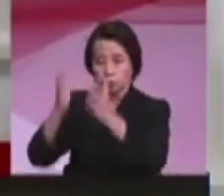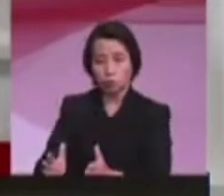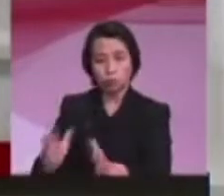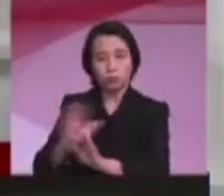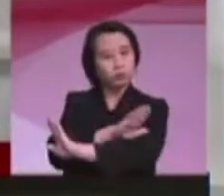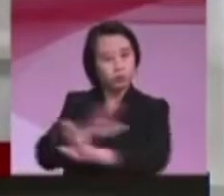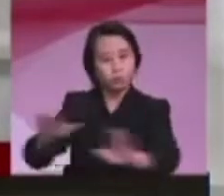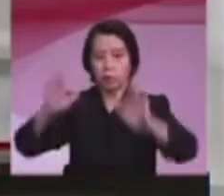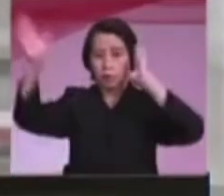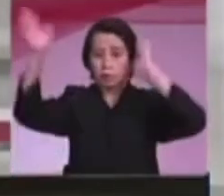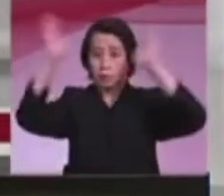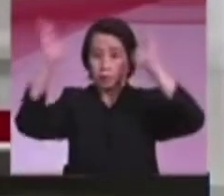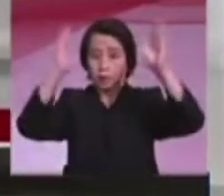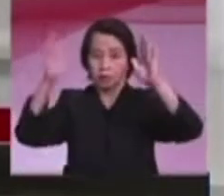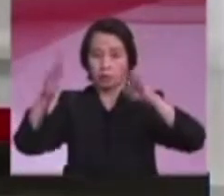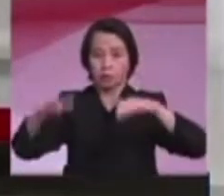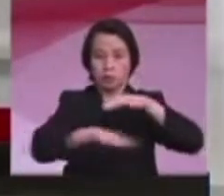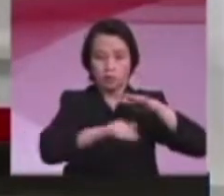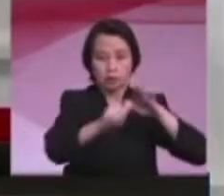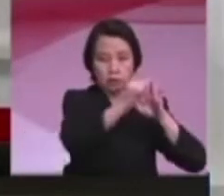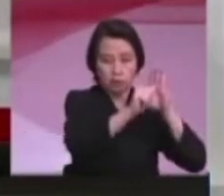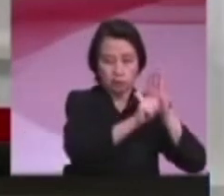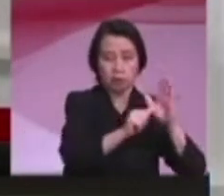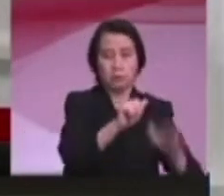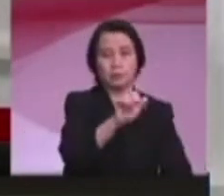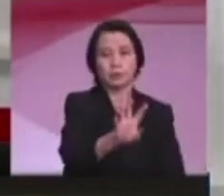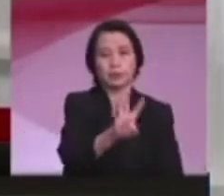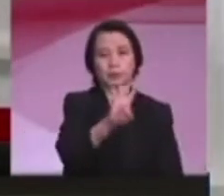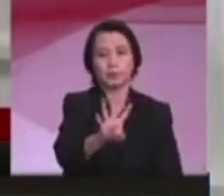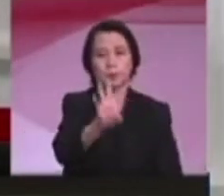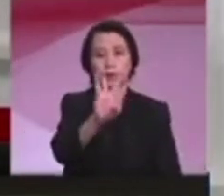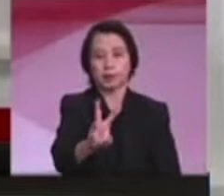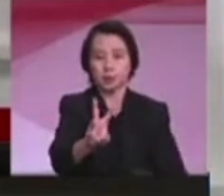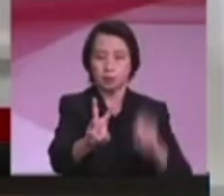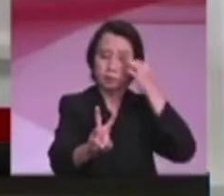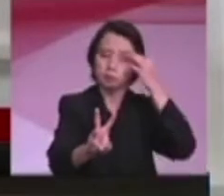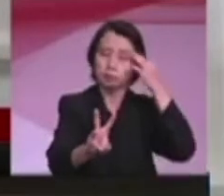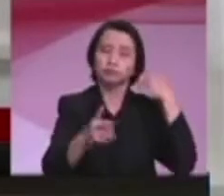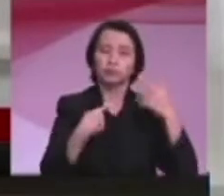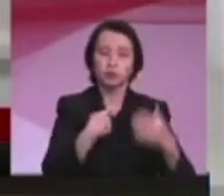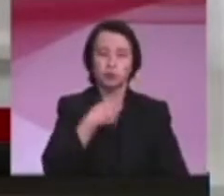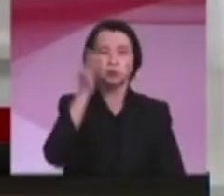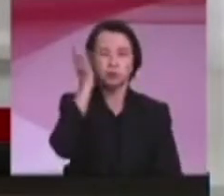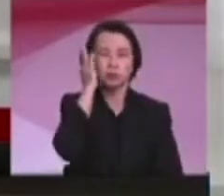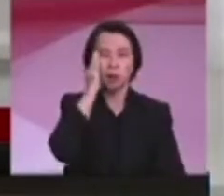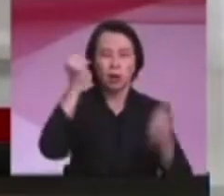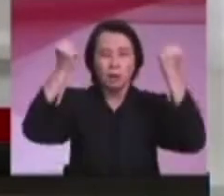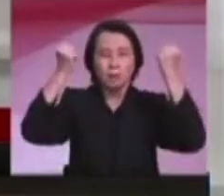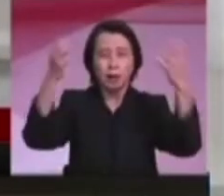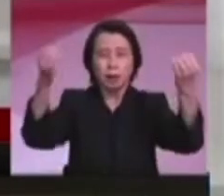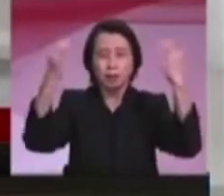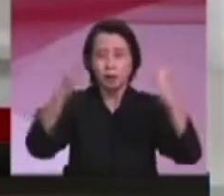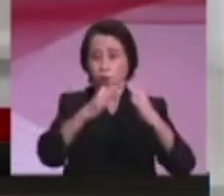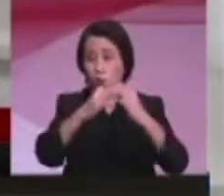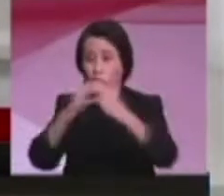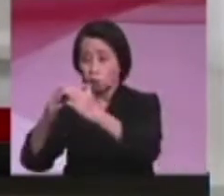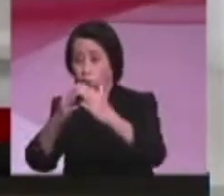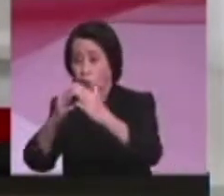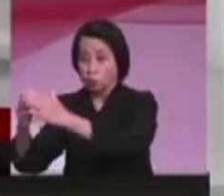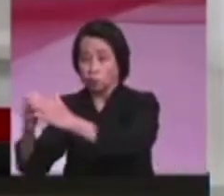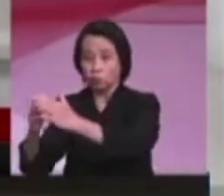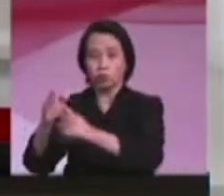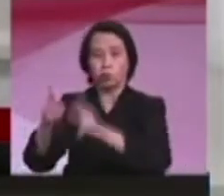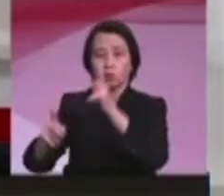asing di bawah Akta 446. Kerana kita tahu banyak perumahan warga asing yang